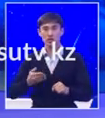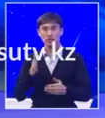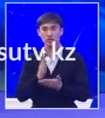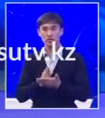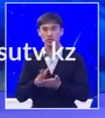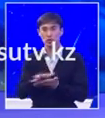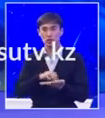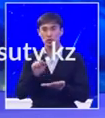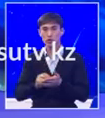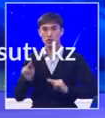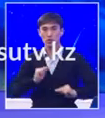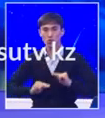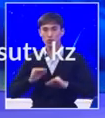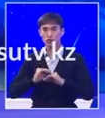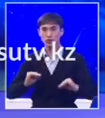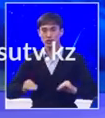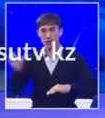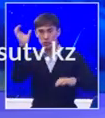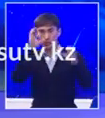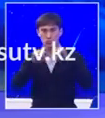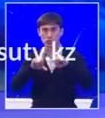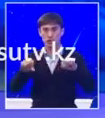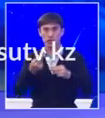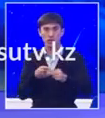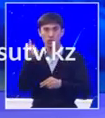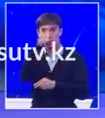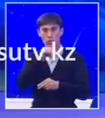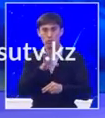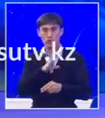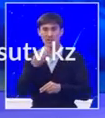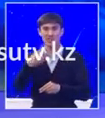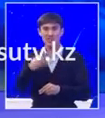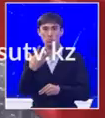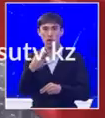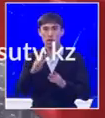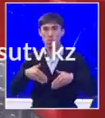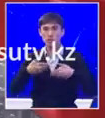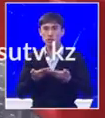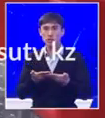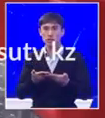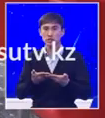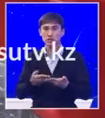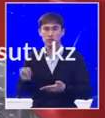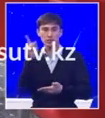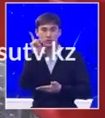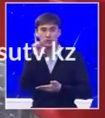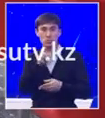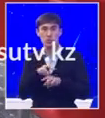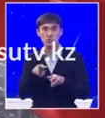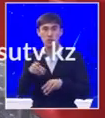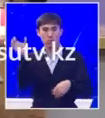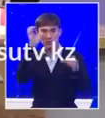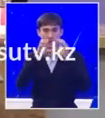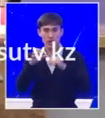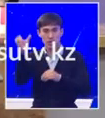учащихся образовательных учреждений. За этот год были приняты меры по 35 обращениям на горячую линию Министерства образования и